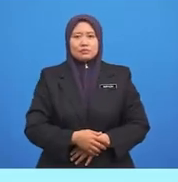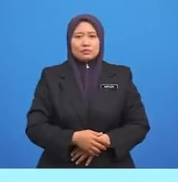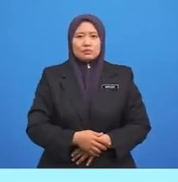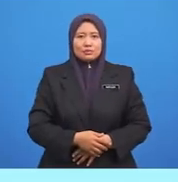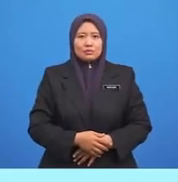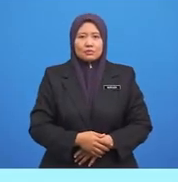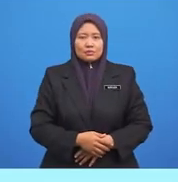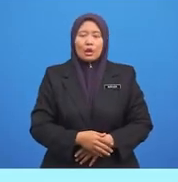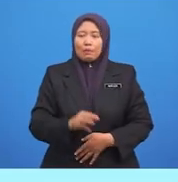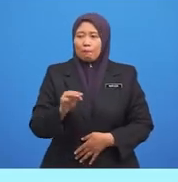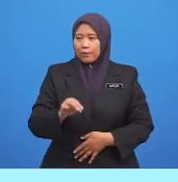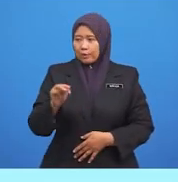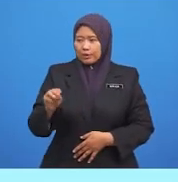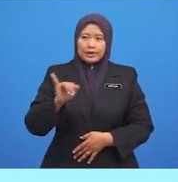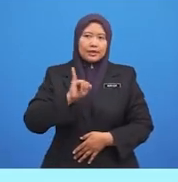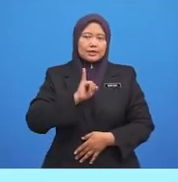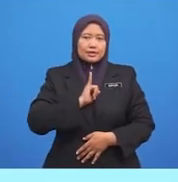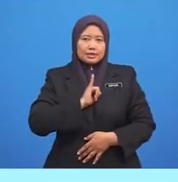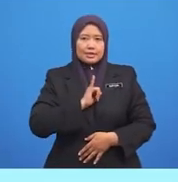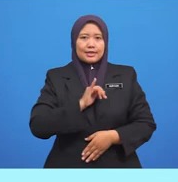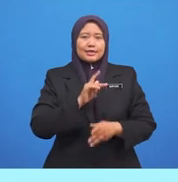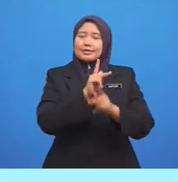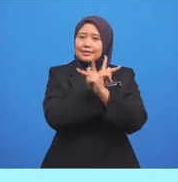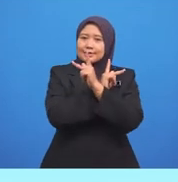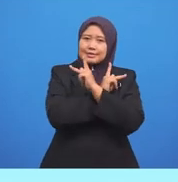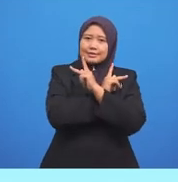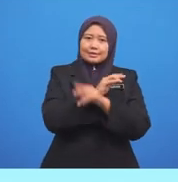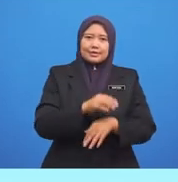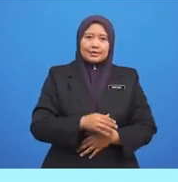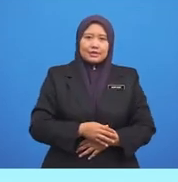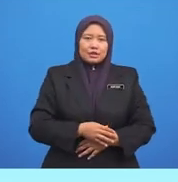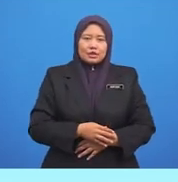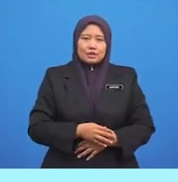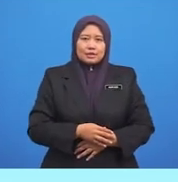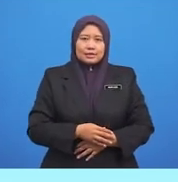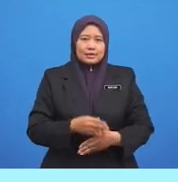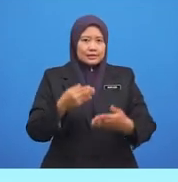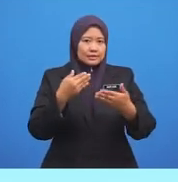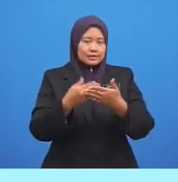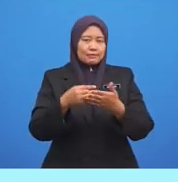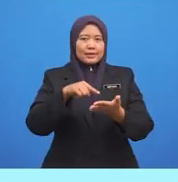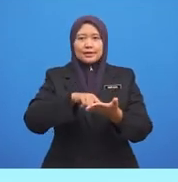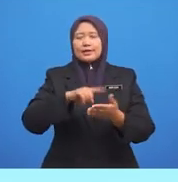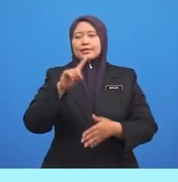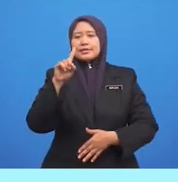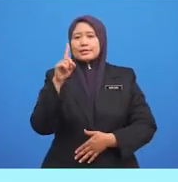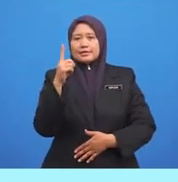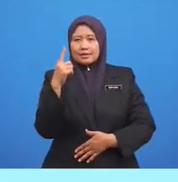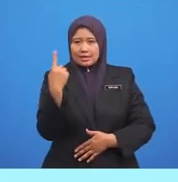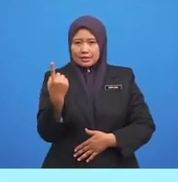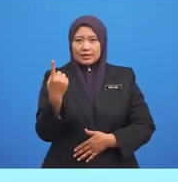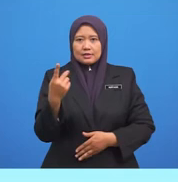Murid-murid yang cikgu kasihi sekalian. Sampai di sini sahaja kelas kita pada hari